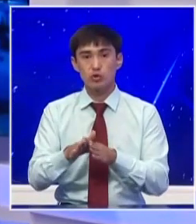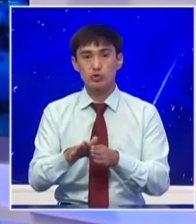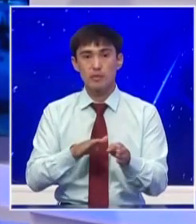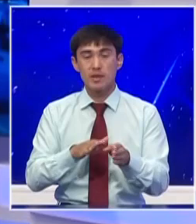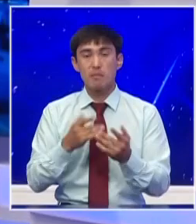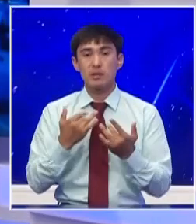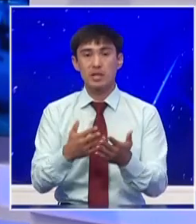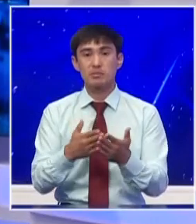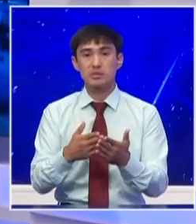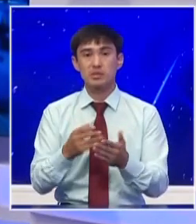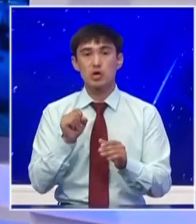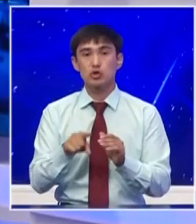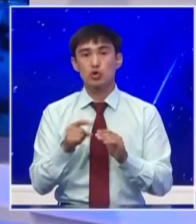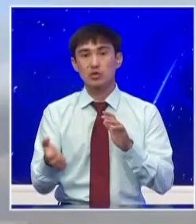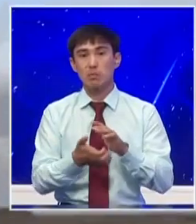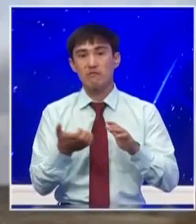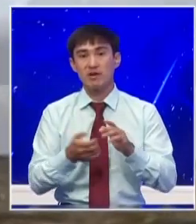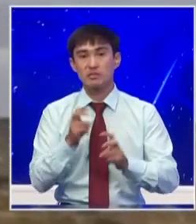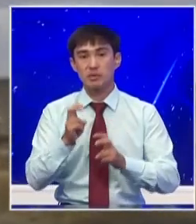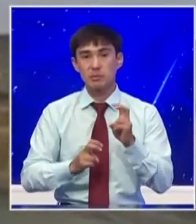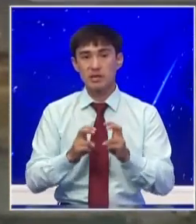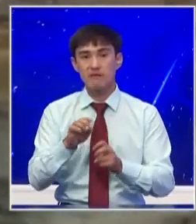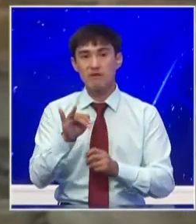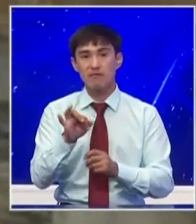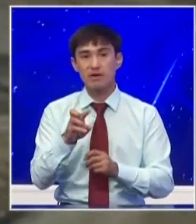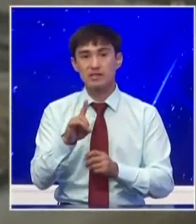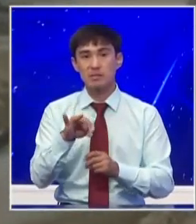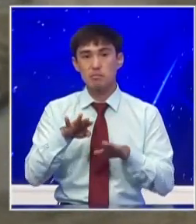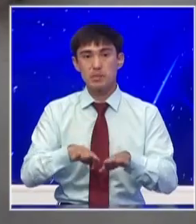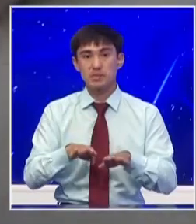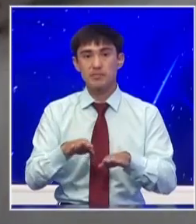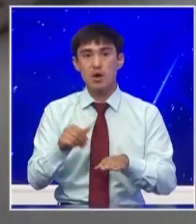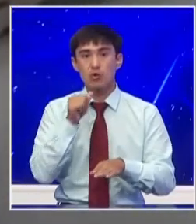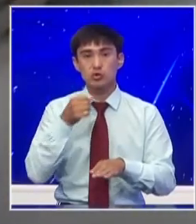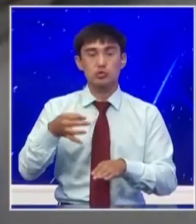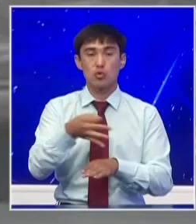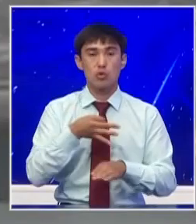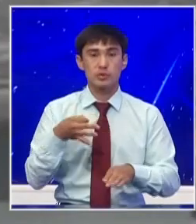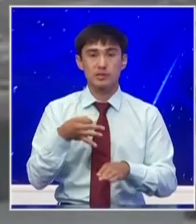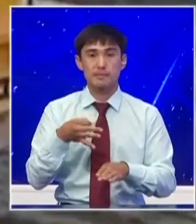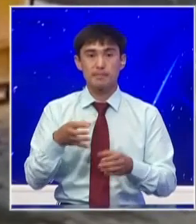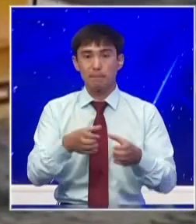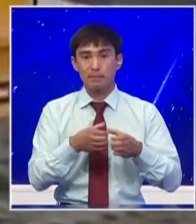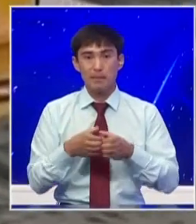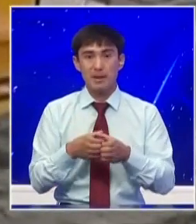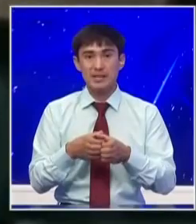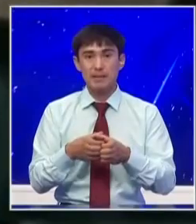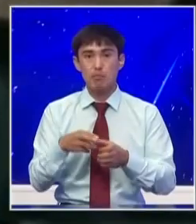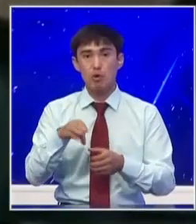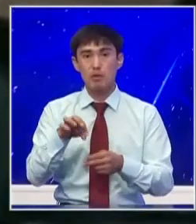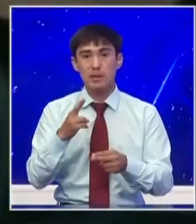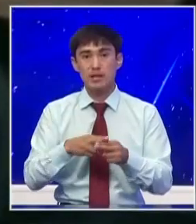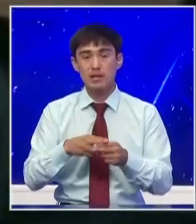покрывала потребности золотодобывающего предприятия на Варваринском месторождении в Костанайской области. Компания